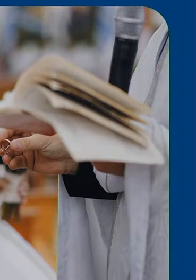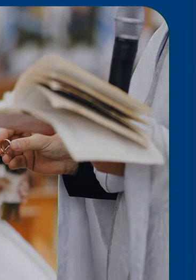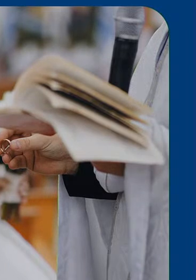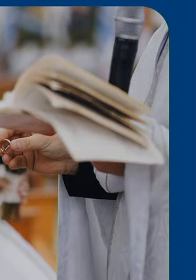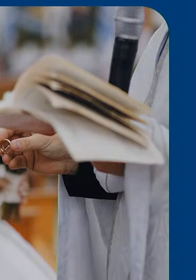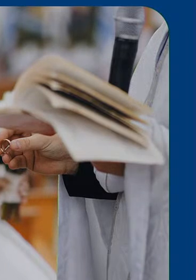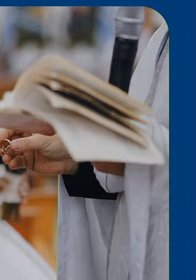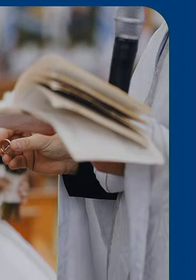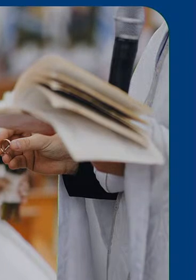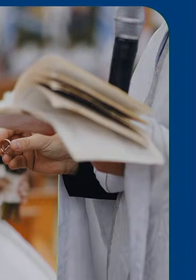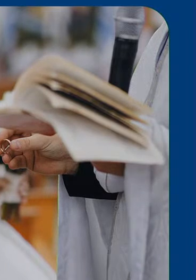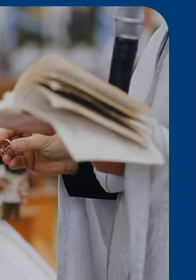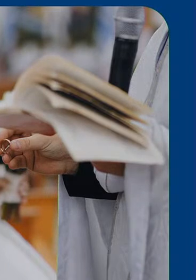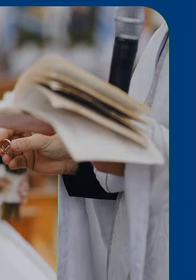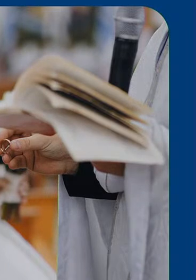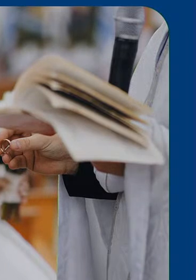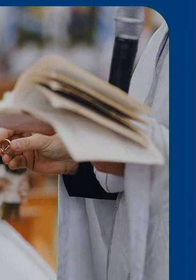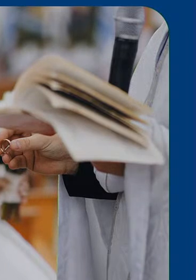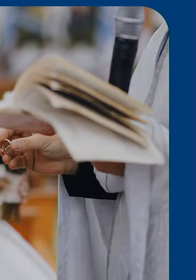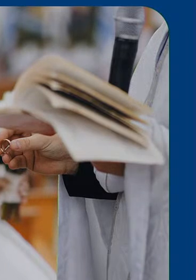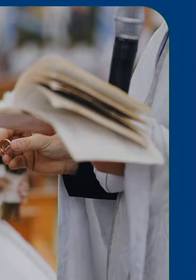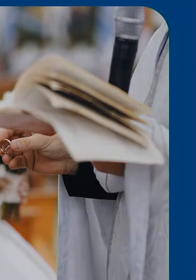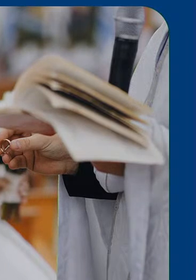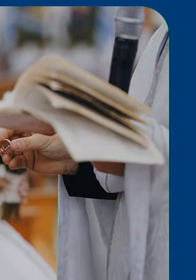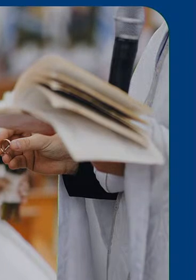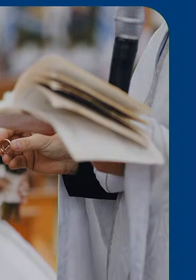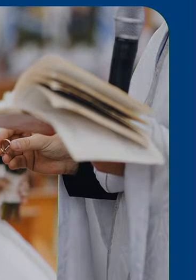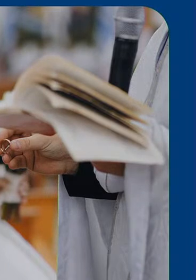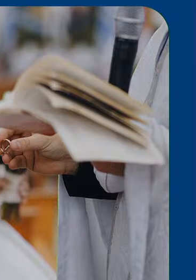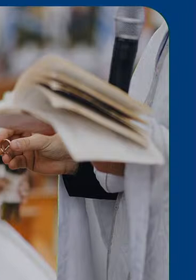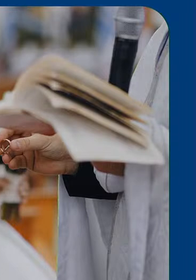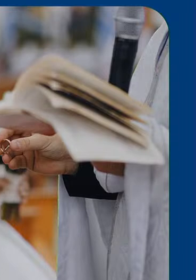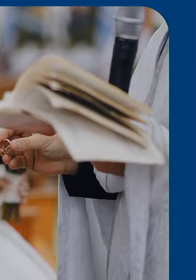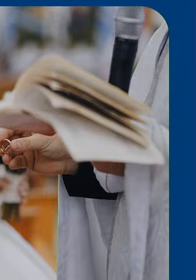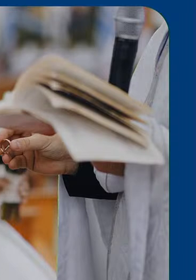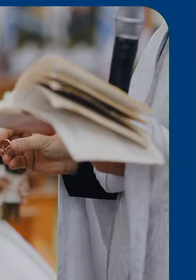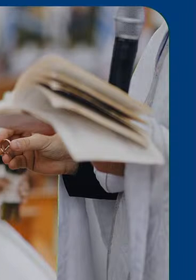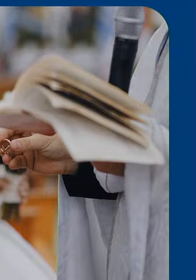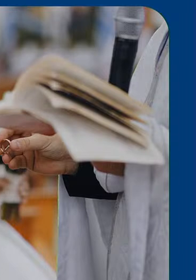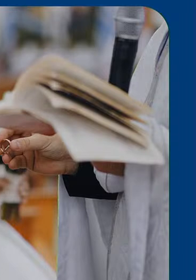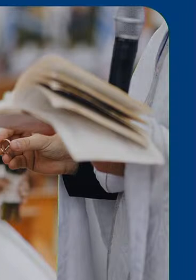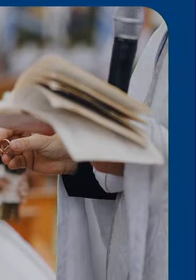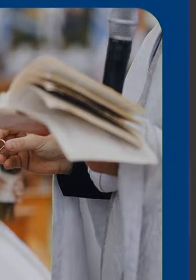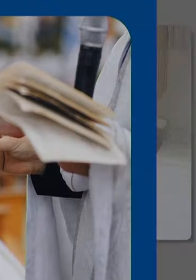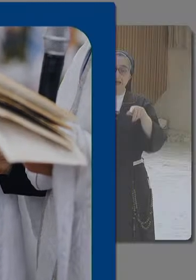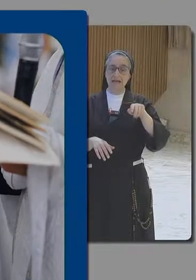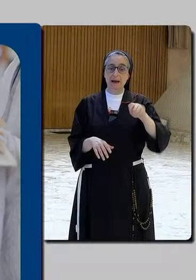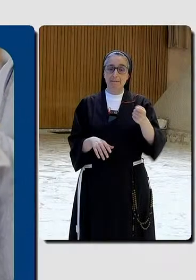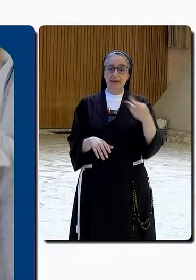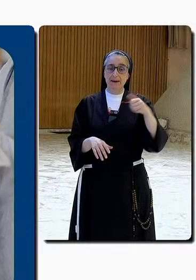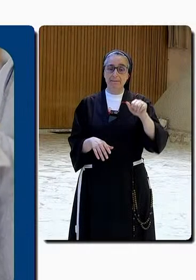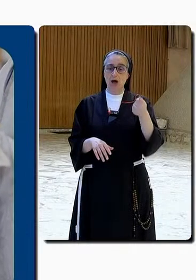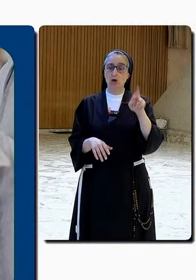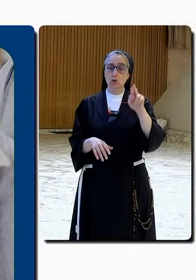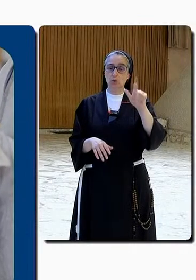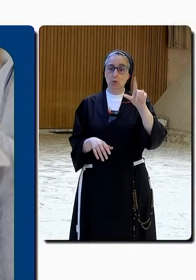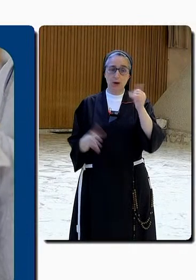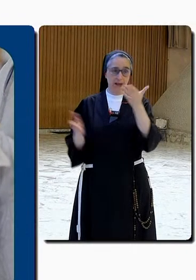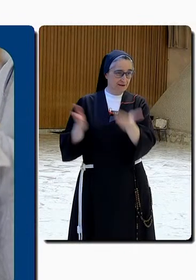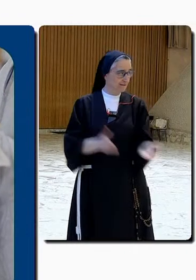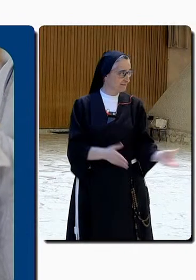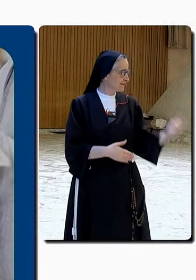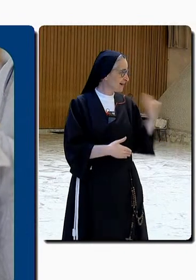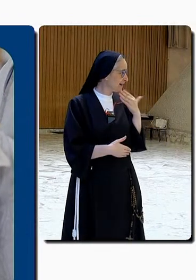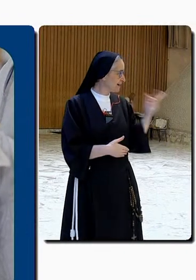i moderatori del primo panel, dunque, Emma Ciccarelli e Piermarco Trulli.